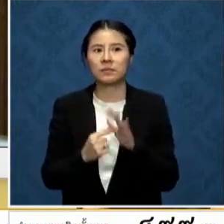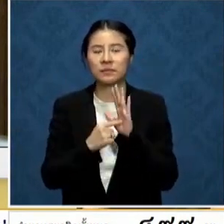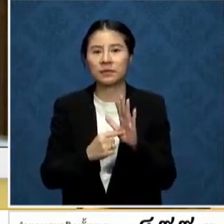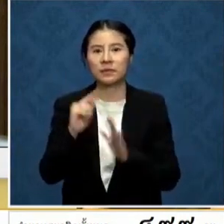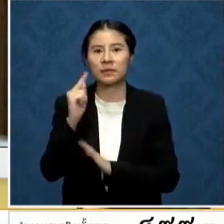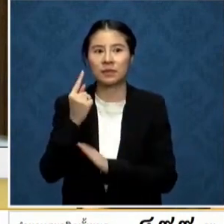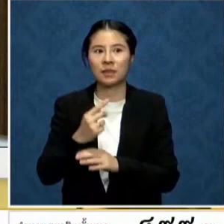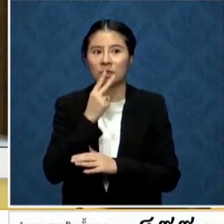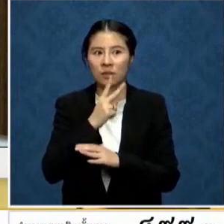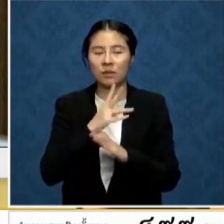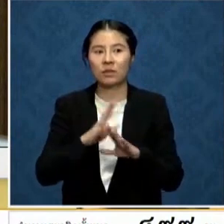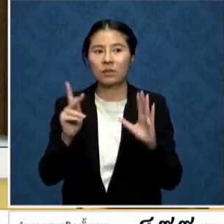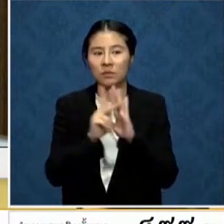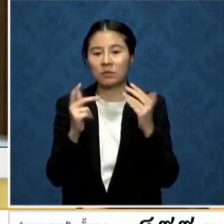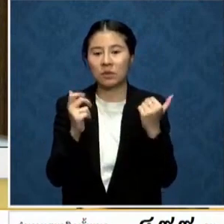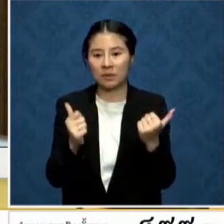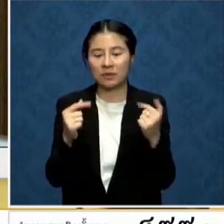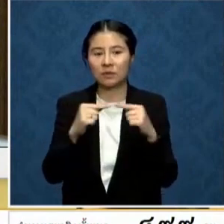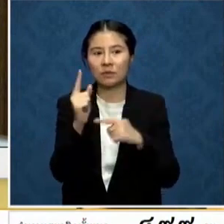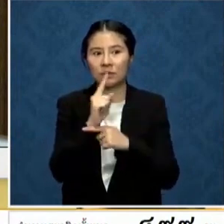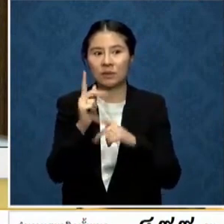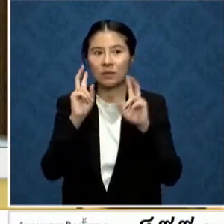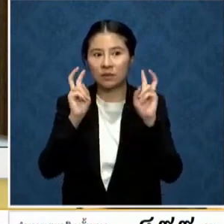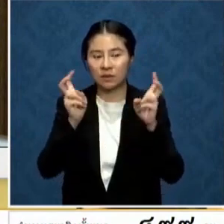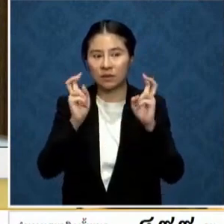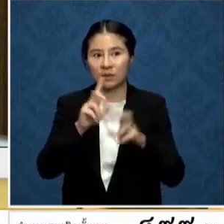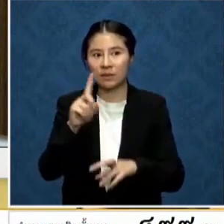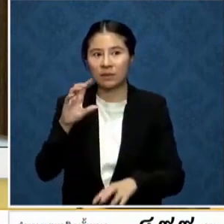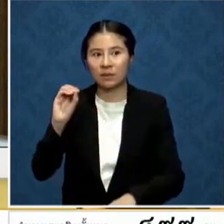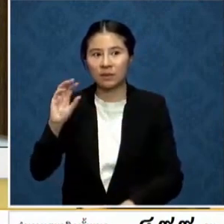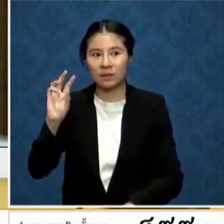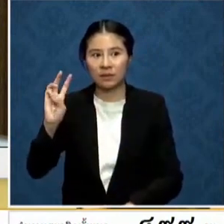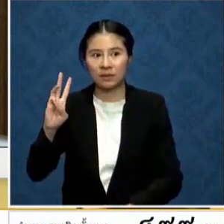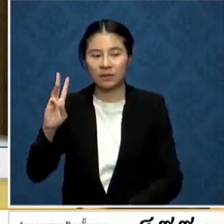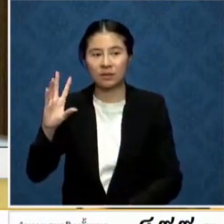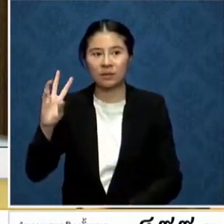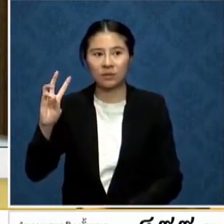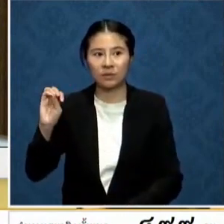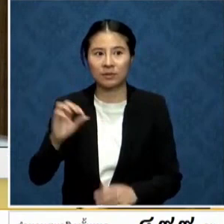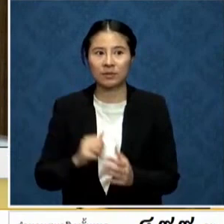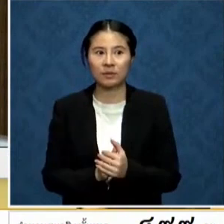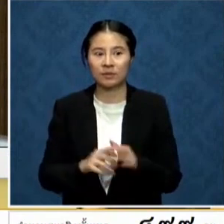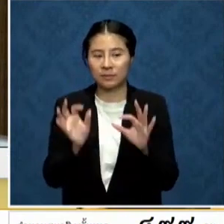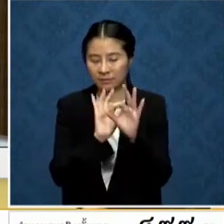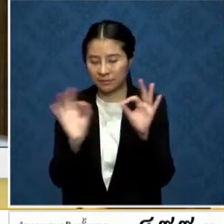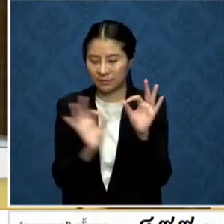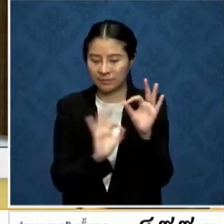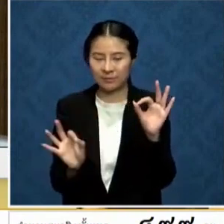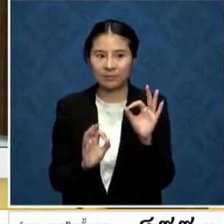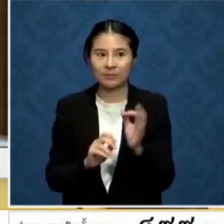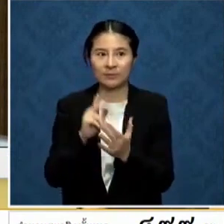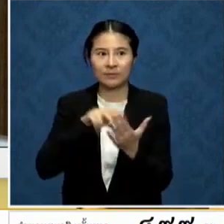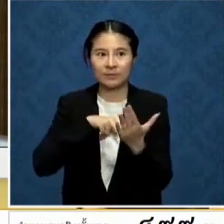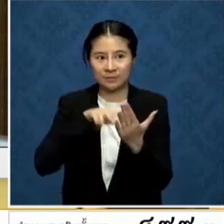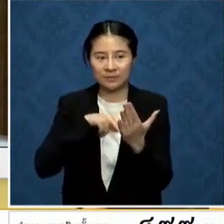ใหม่นะครับถ้าเราไปดูข้อบังคับชุดปัจจุบันนะครับข้อ 160นะครับผมขอไม่อ่านเอ่อทั้ง